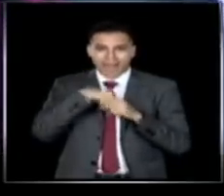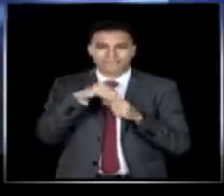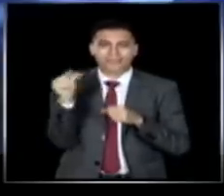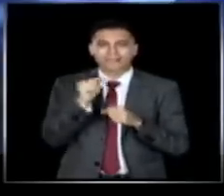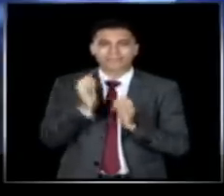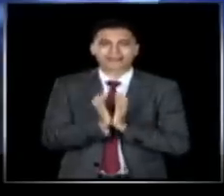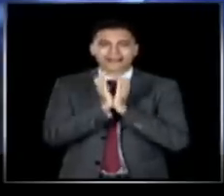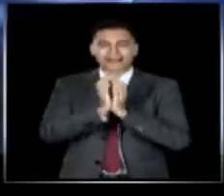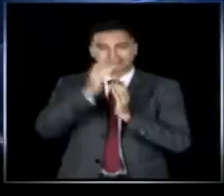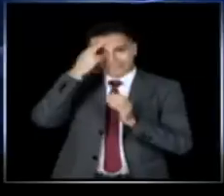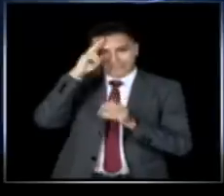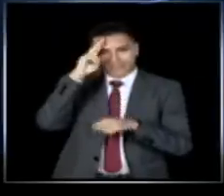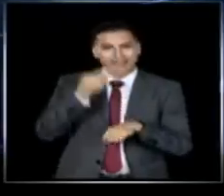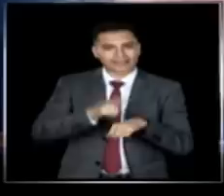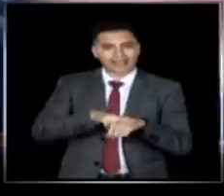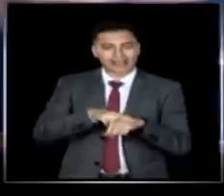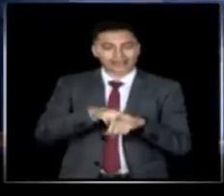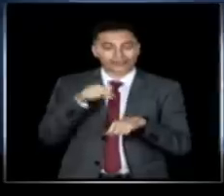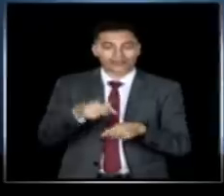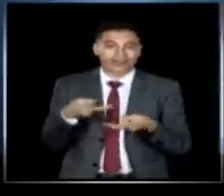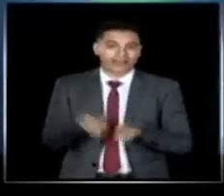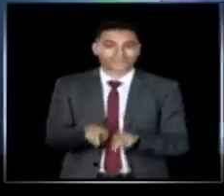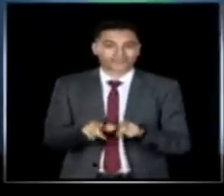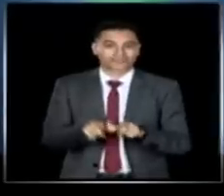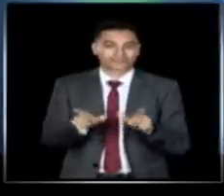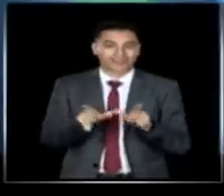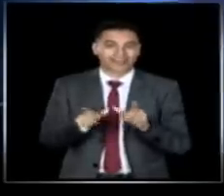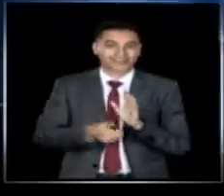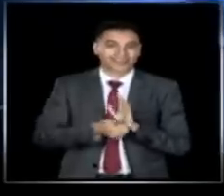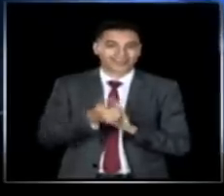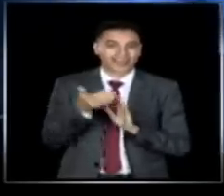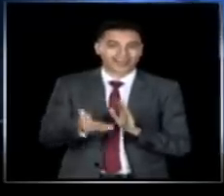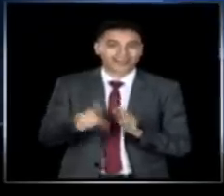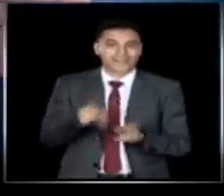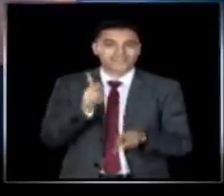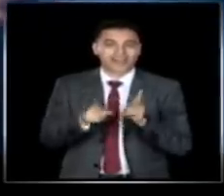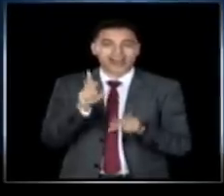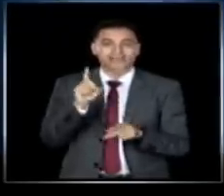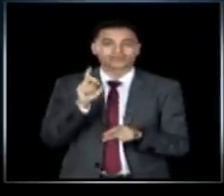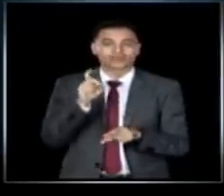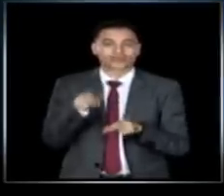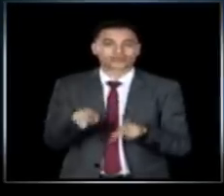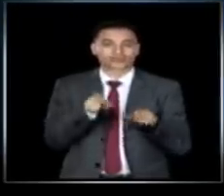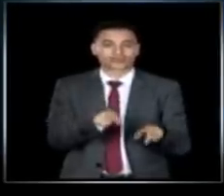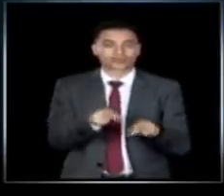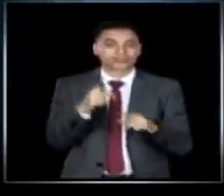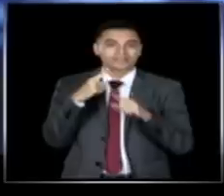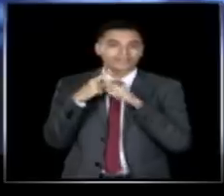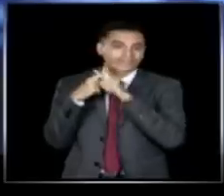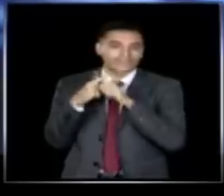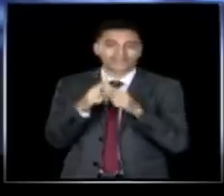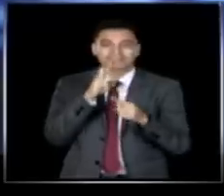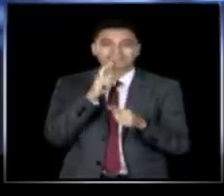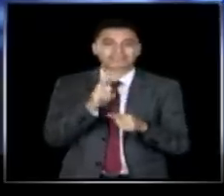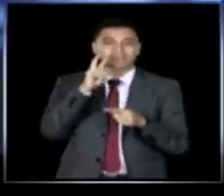تاني، وقد كان. النهاردة احنا بنحتفل ب 25 موسم، بنحتفل بمرور 7 سنوات